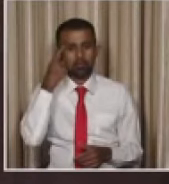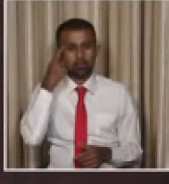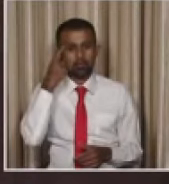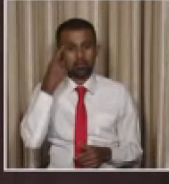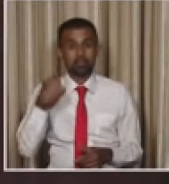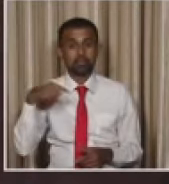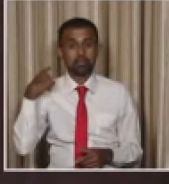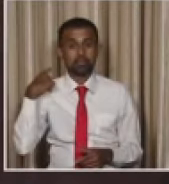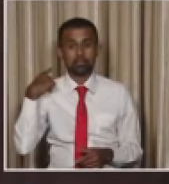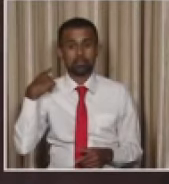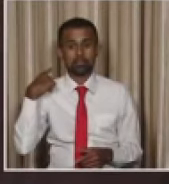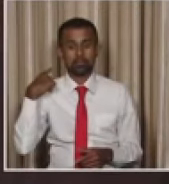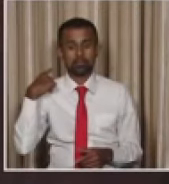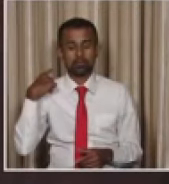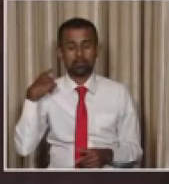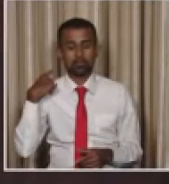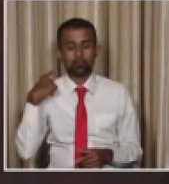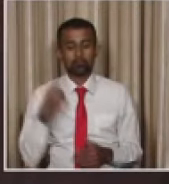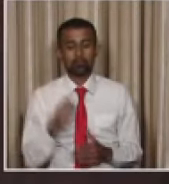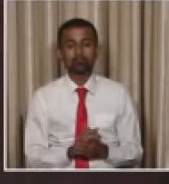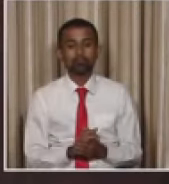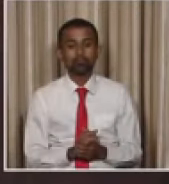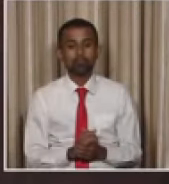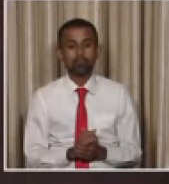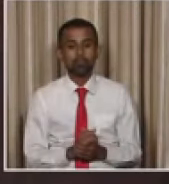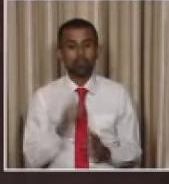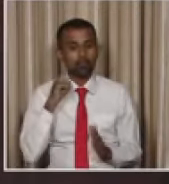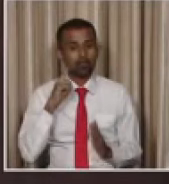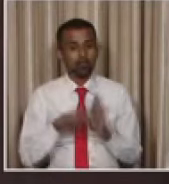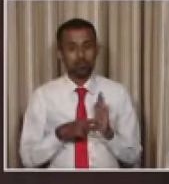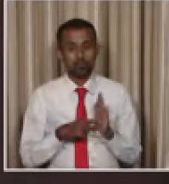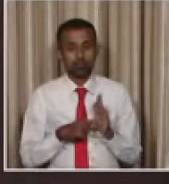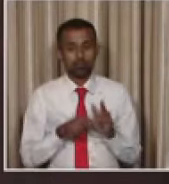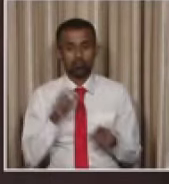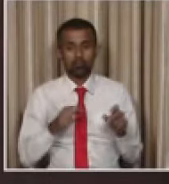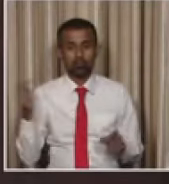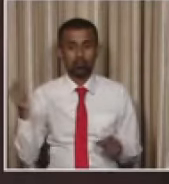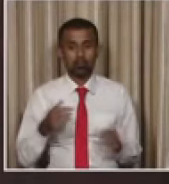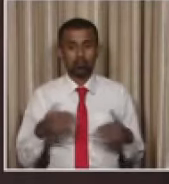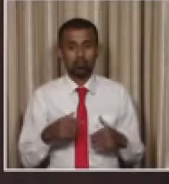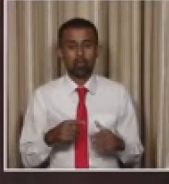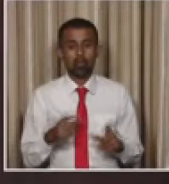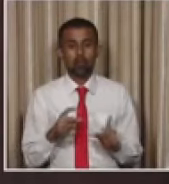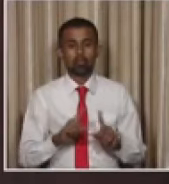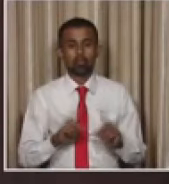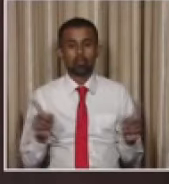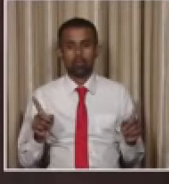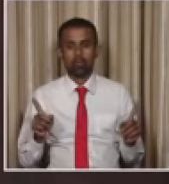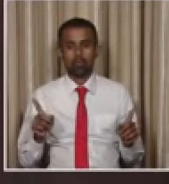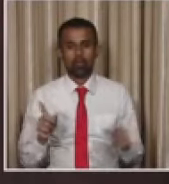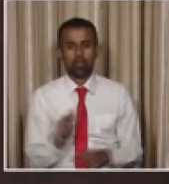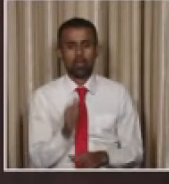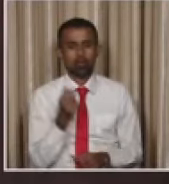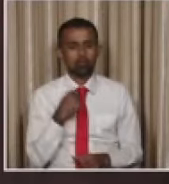iye, garu mula sana na menteri tu mani, Jepang jadi juga kawat, thawat gana dolar dahaya, mandarane mukar tu mereka